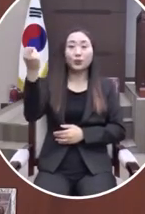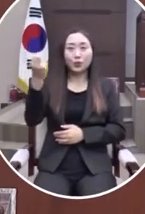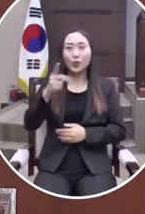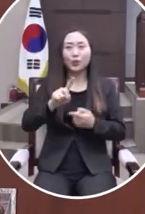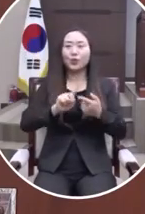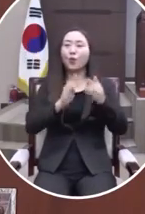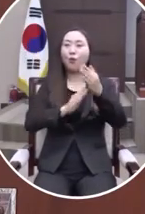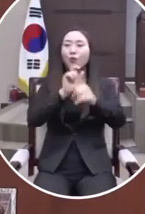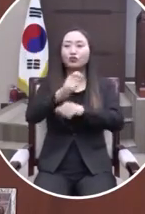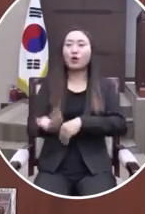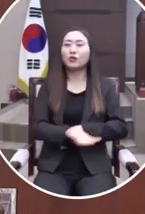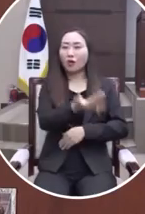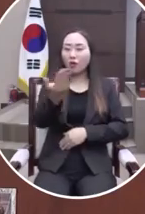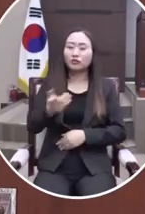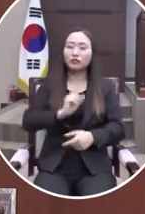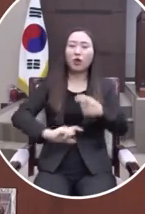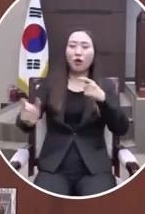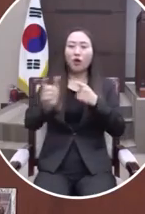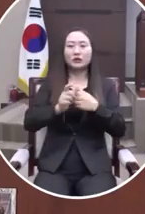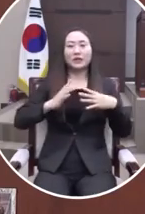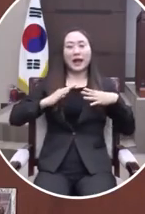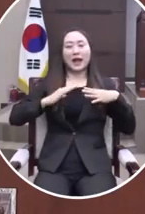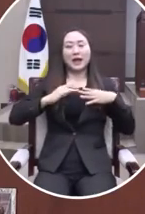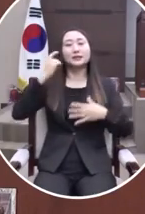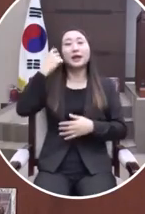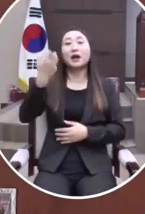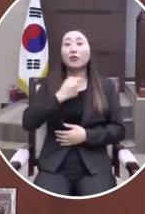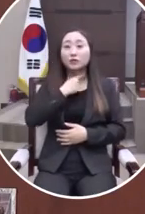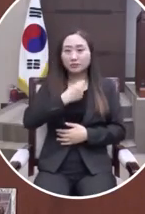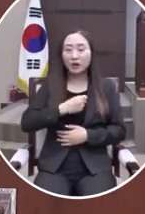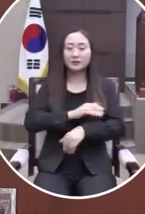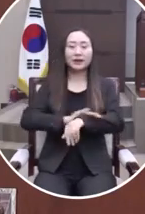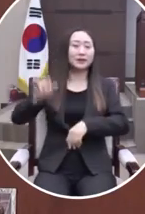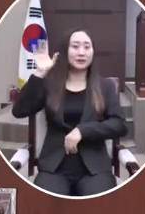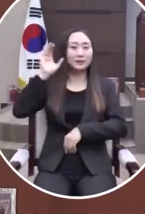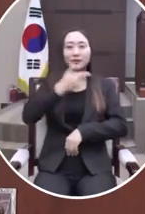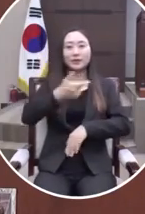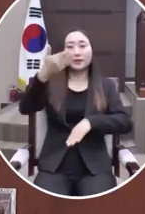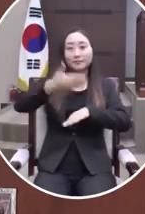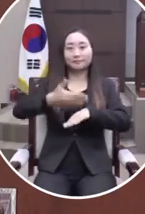공무원 여러분을 더욱더 자랑스럽게 여기고 싶습니다. 경청해 주셔서 고맙습니다.